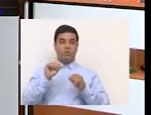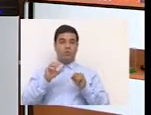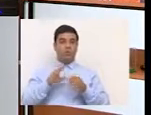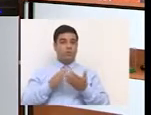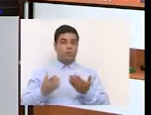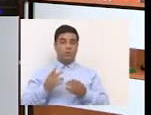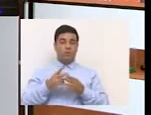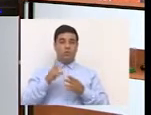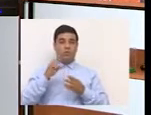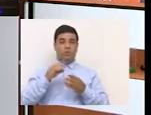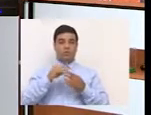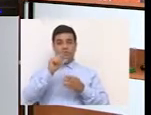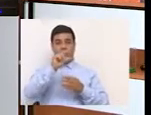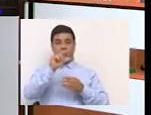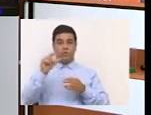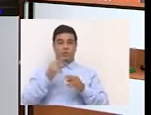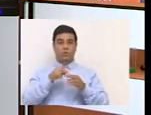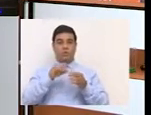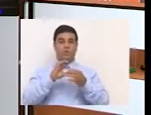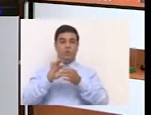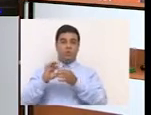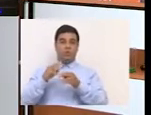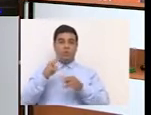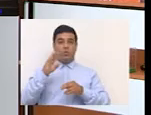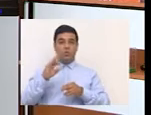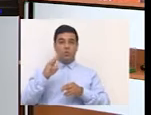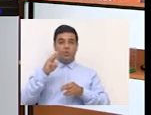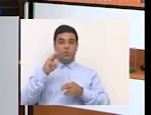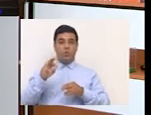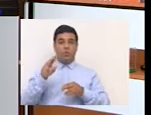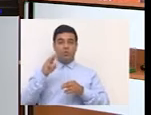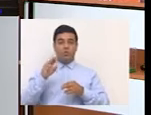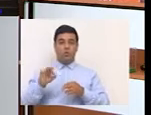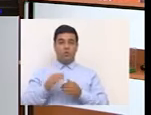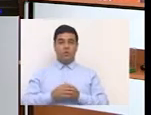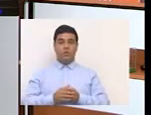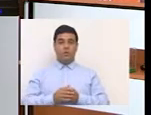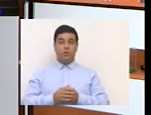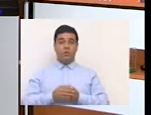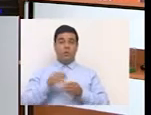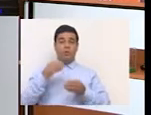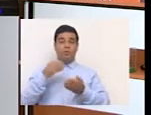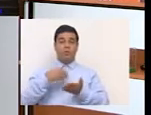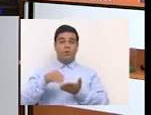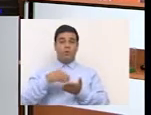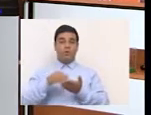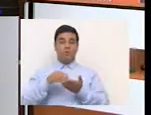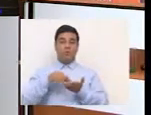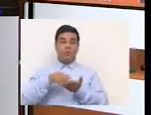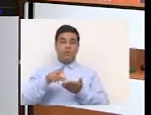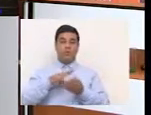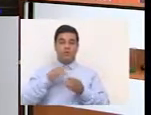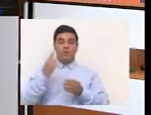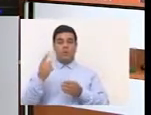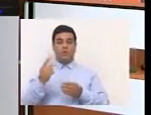А вот жирным шрифтом выделены союзы. То, то, то. Покупатель подходил к одному,